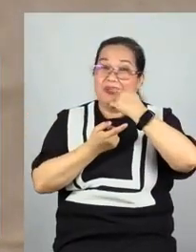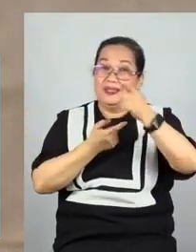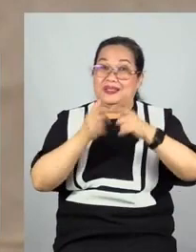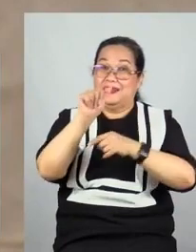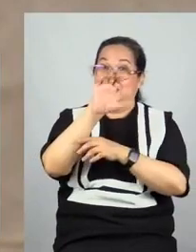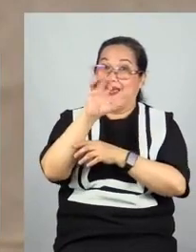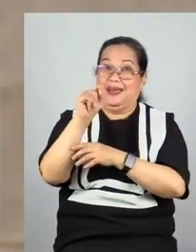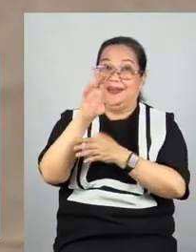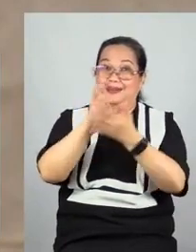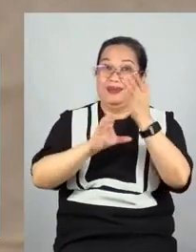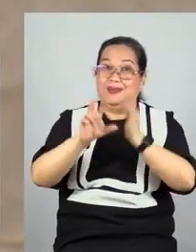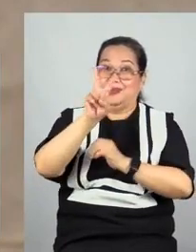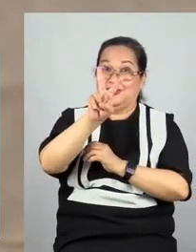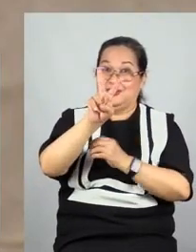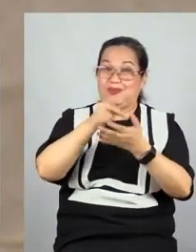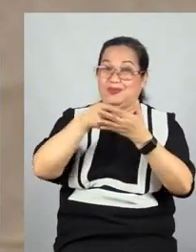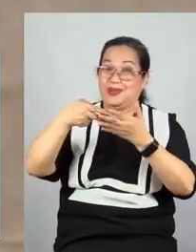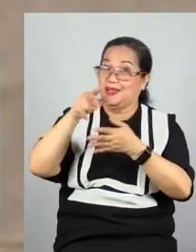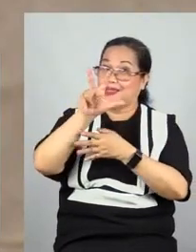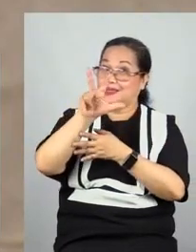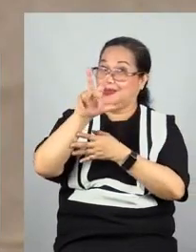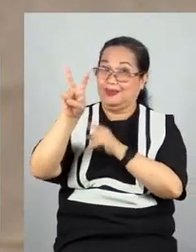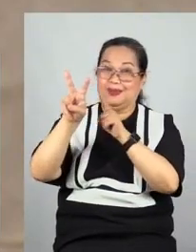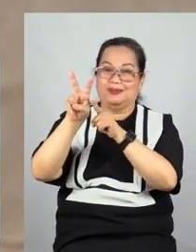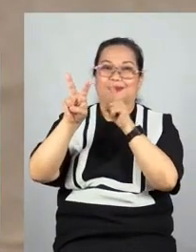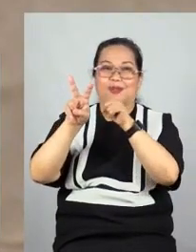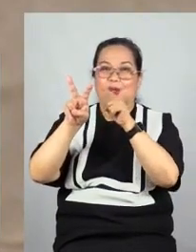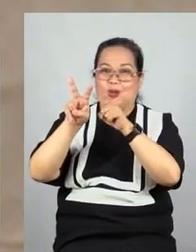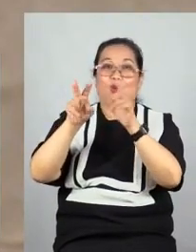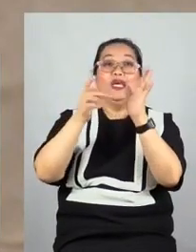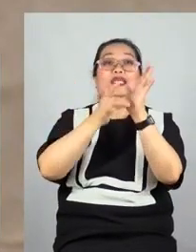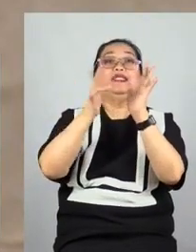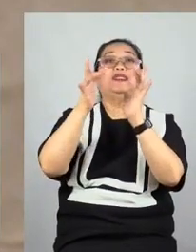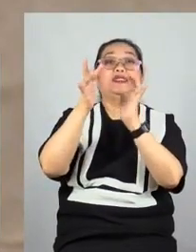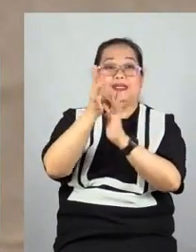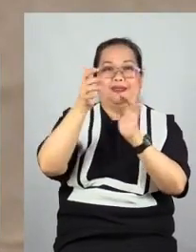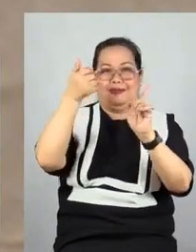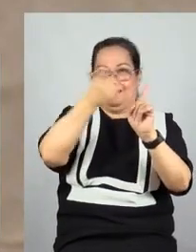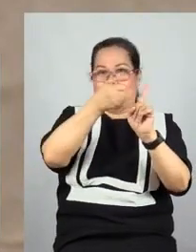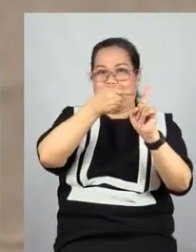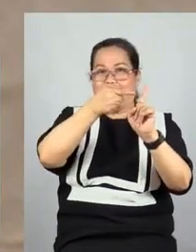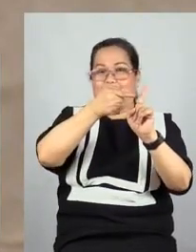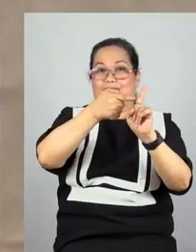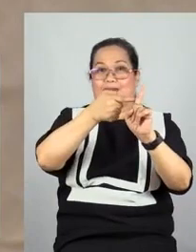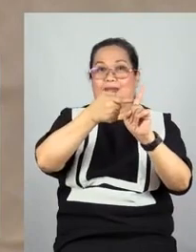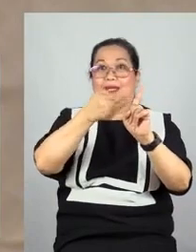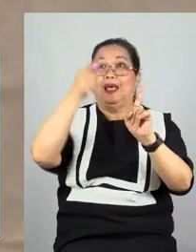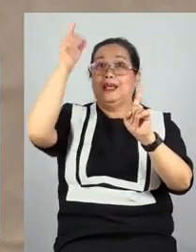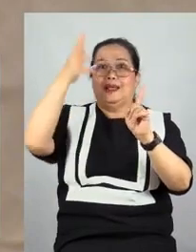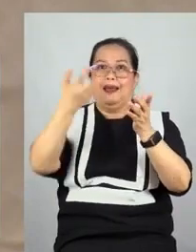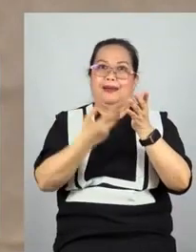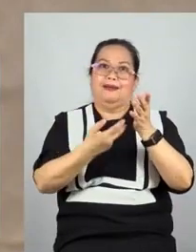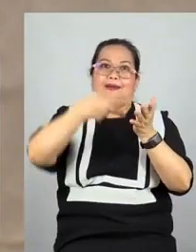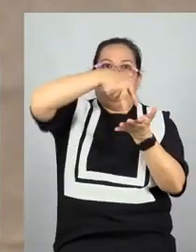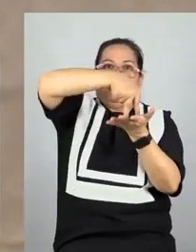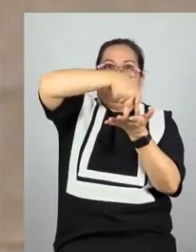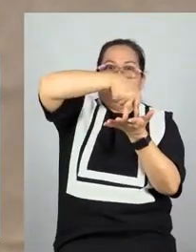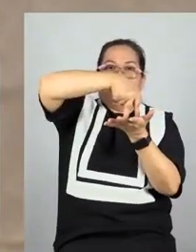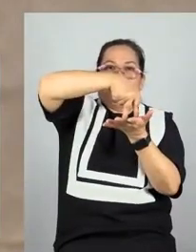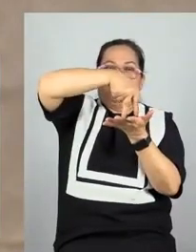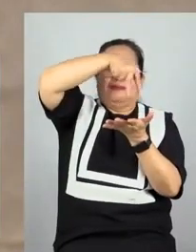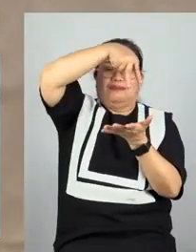chapter 2, sa verse 32, this Jesus, God raised up, and